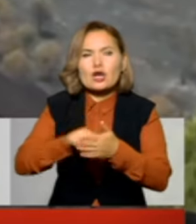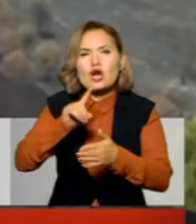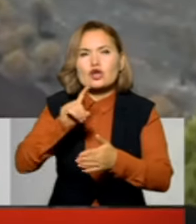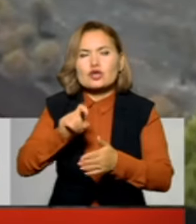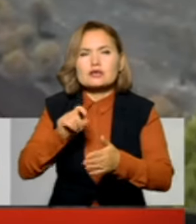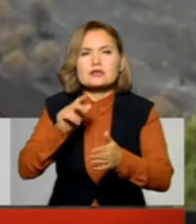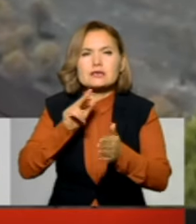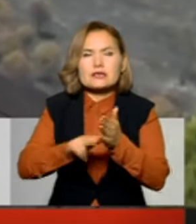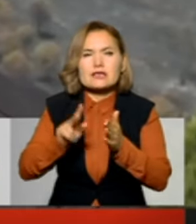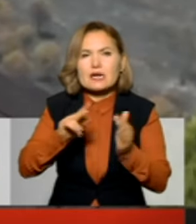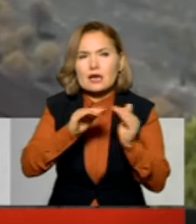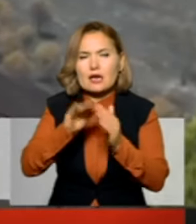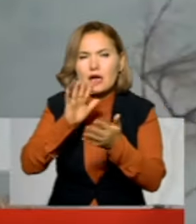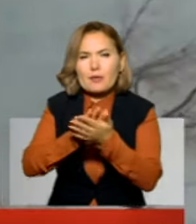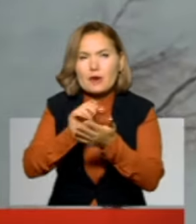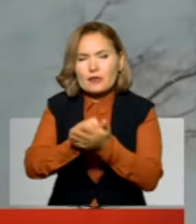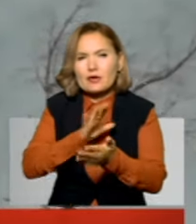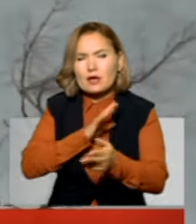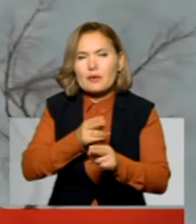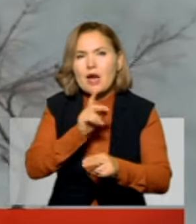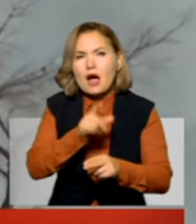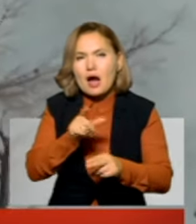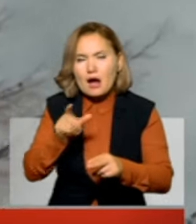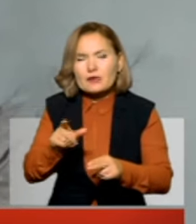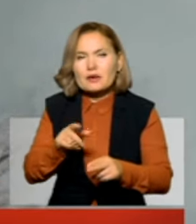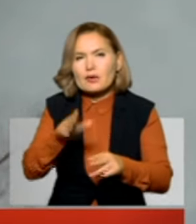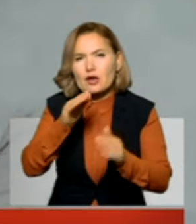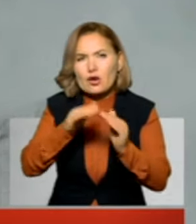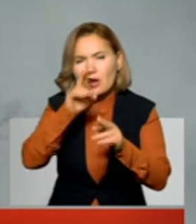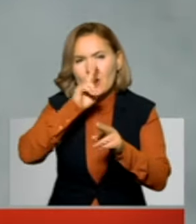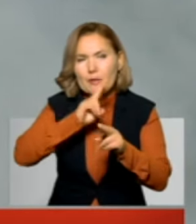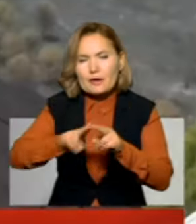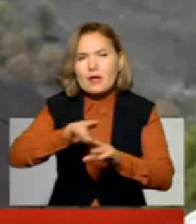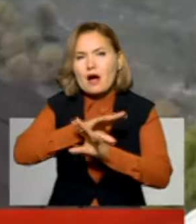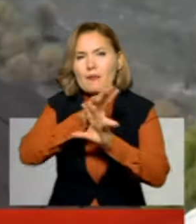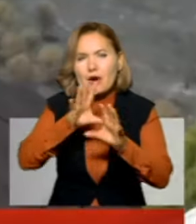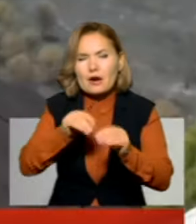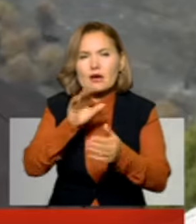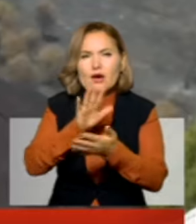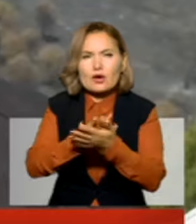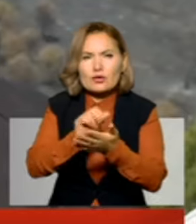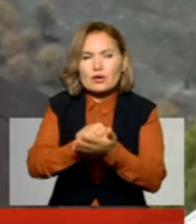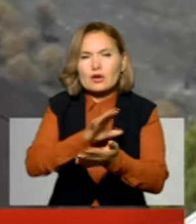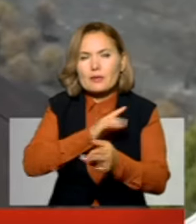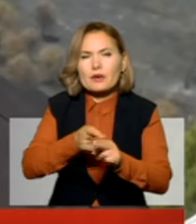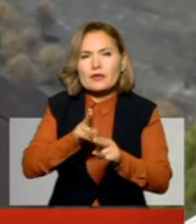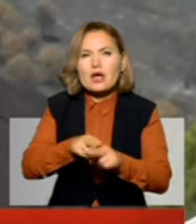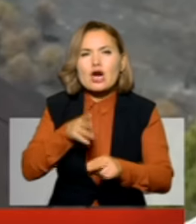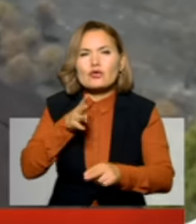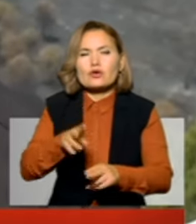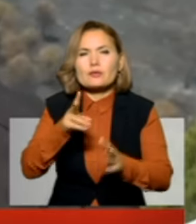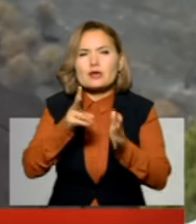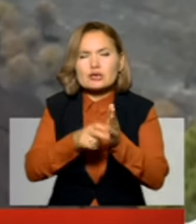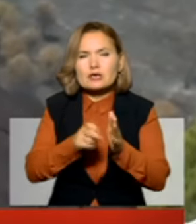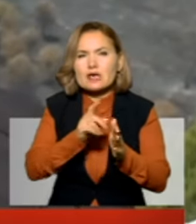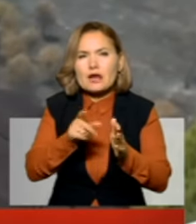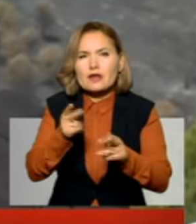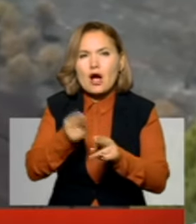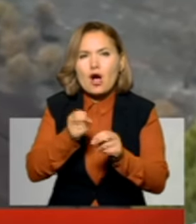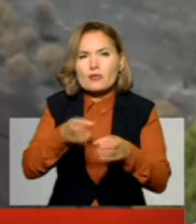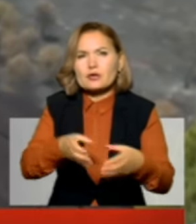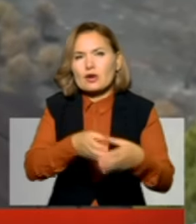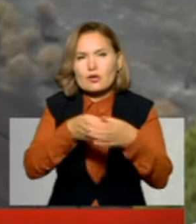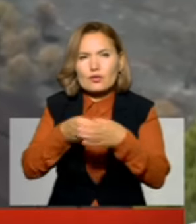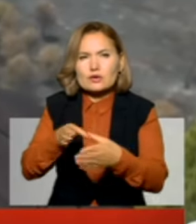ғимарат өртенген. Олардың ішінде тұрғын үйлер, жұмыс орындары мен қора жайлар да бар. Сондай-ақ 4700 адам қауіпсіз жерлерге